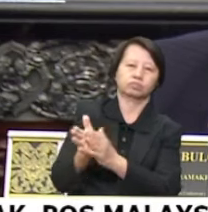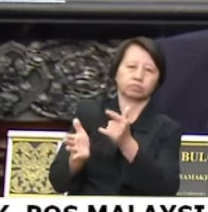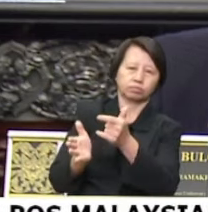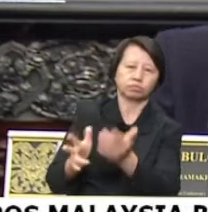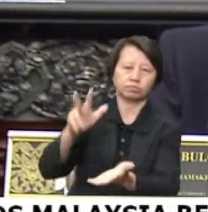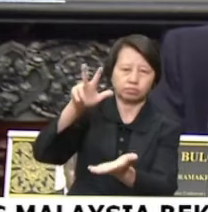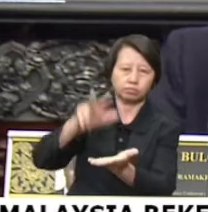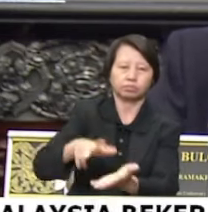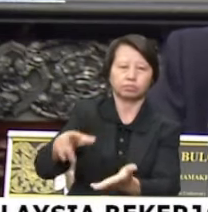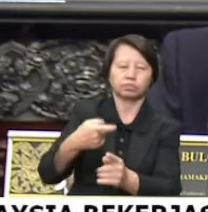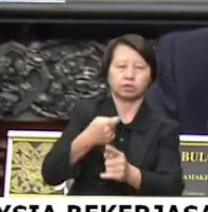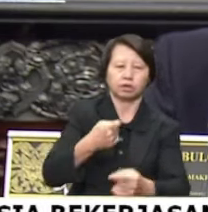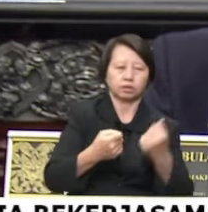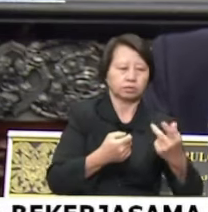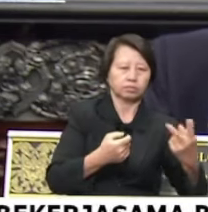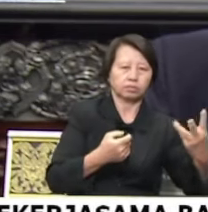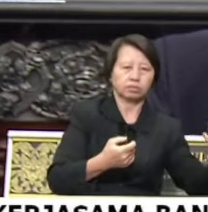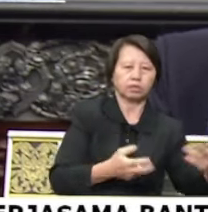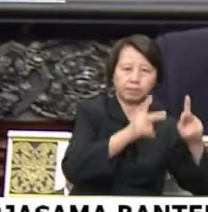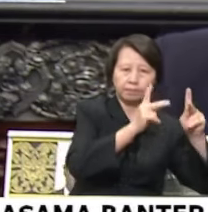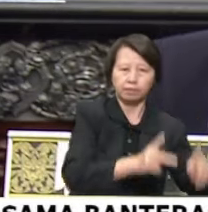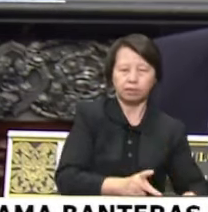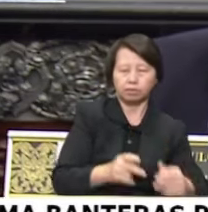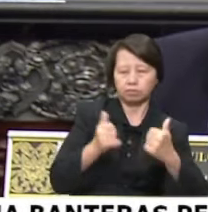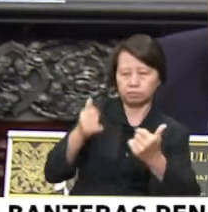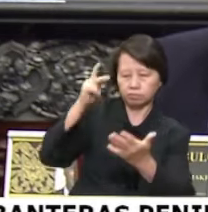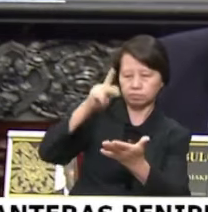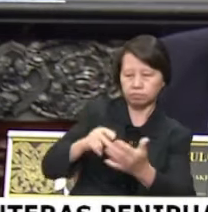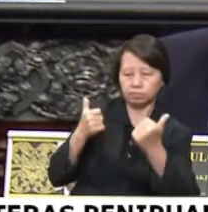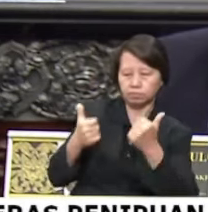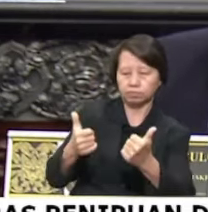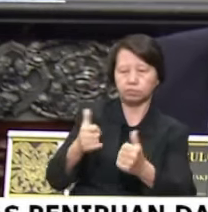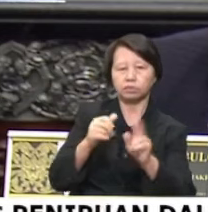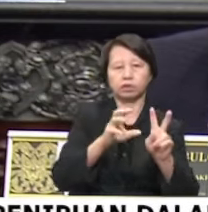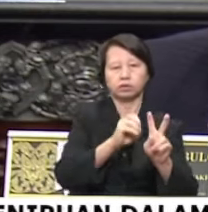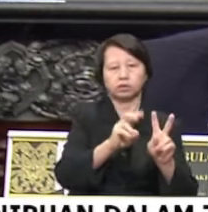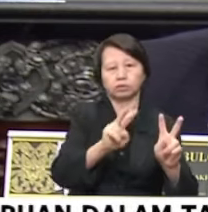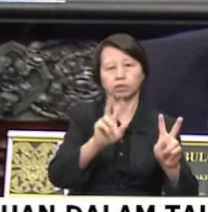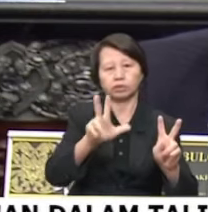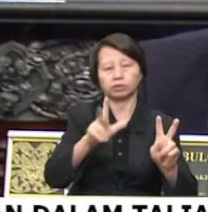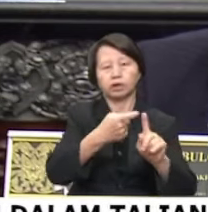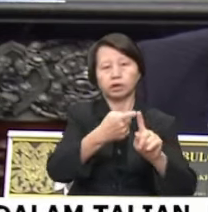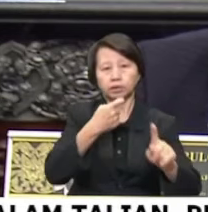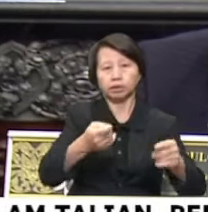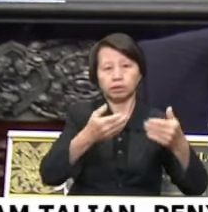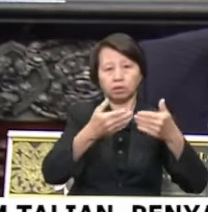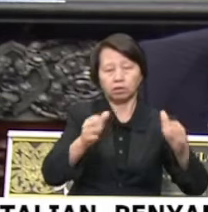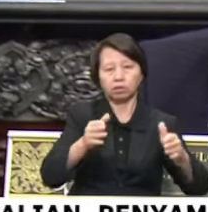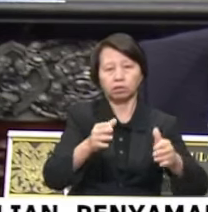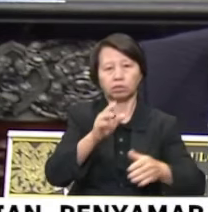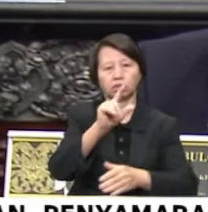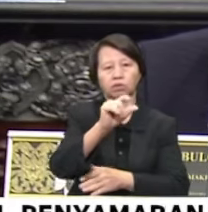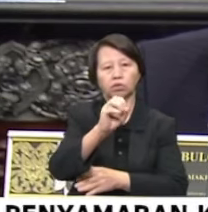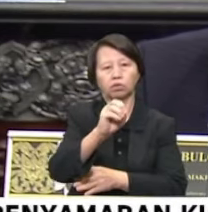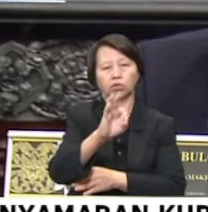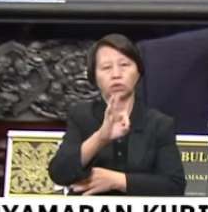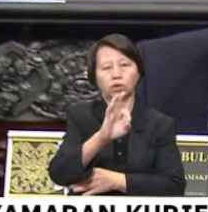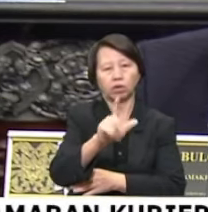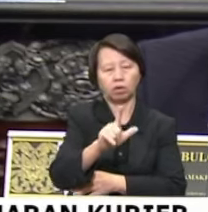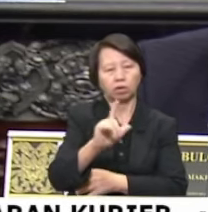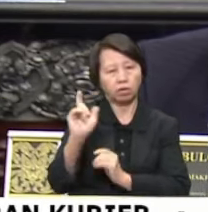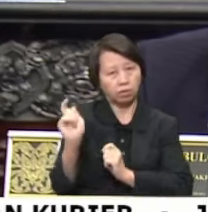pihak, termasuk Recognition of Excellence 2023 dengan izin daripada Open Gov Asia Special Mention,